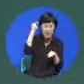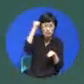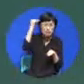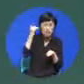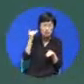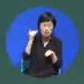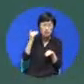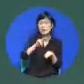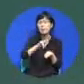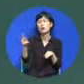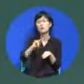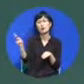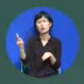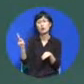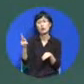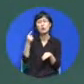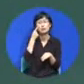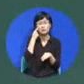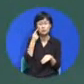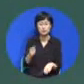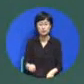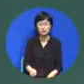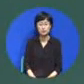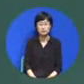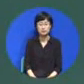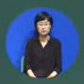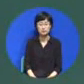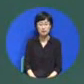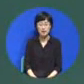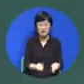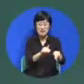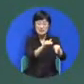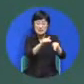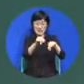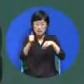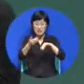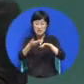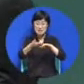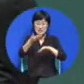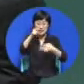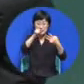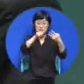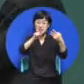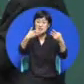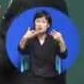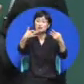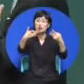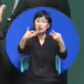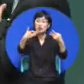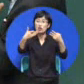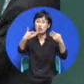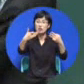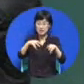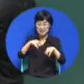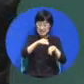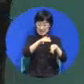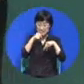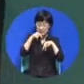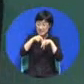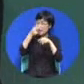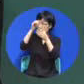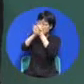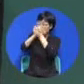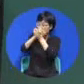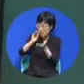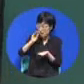you. God will answer your prayers. 사무엘이 하는 말이 한 마디도 땅에 떨어지지 아니했다. In 1